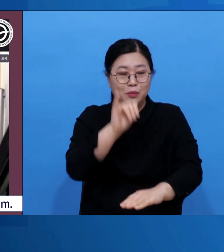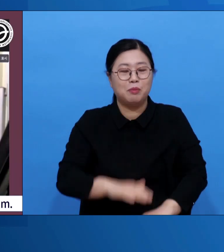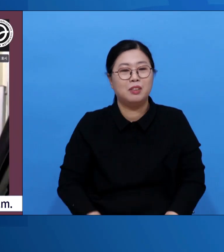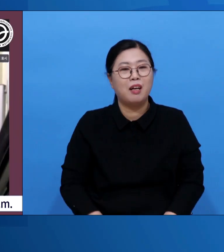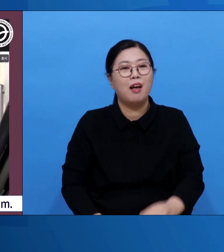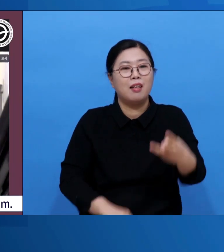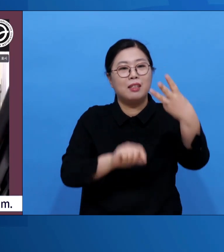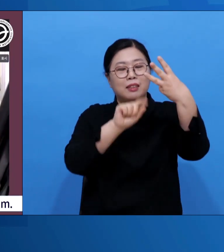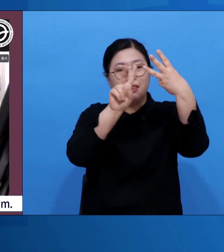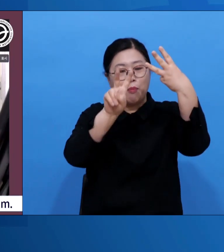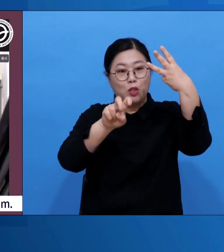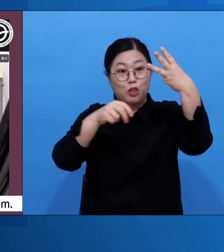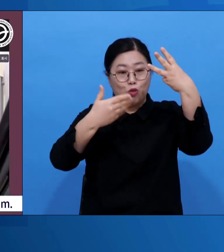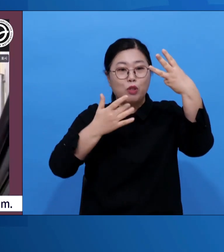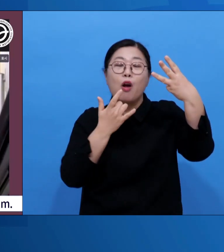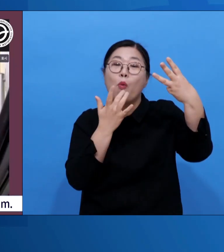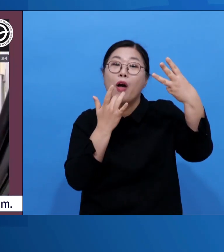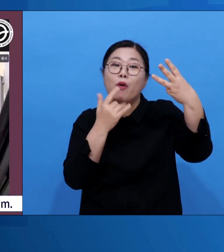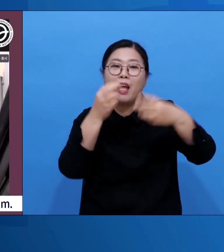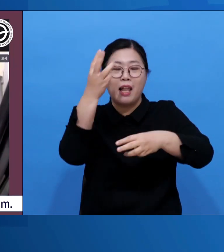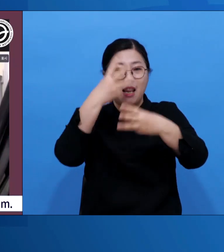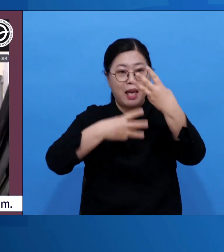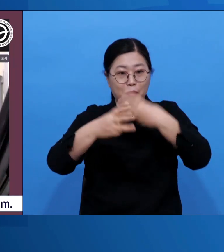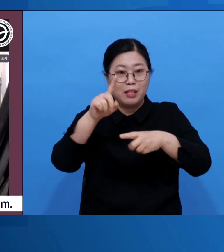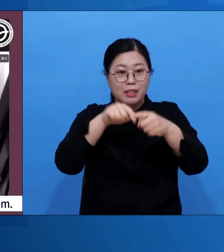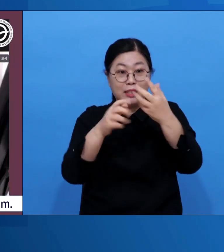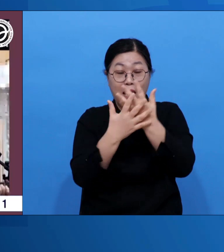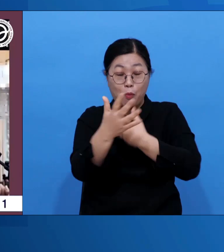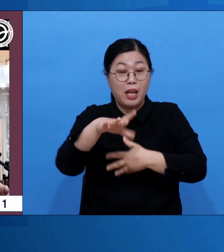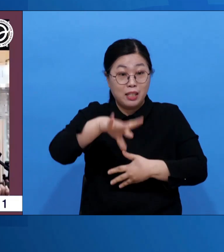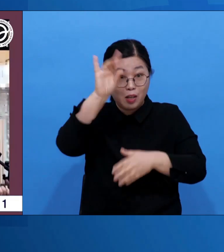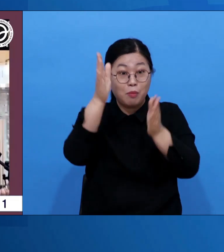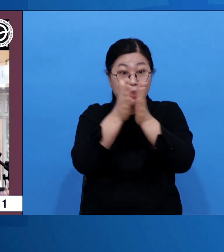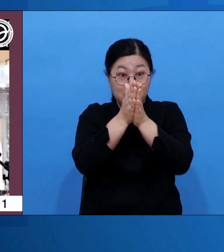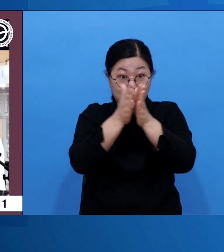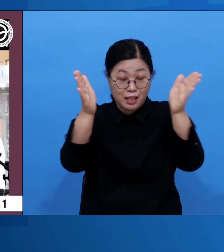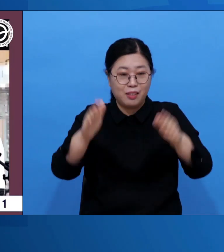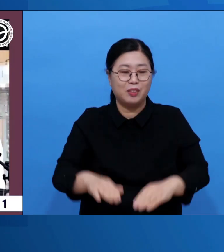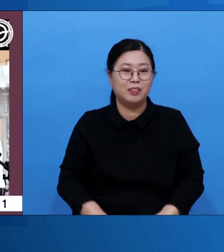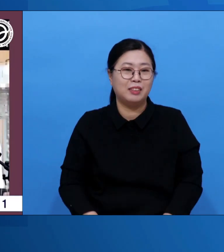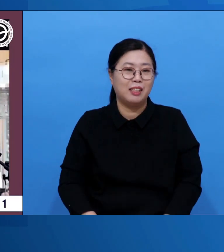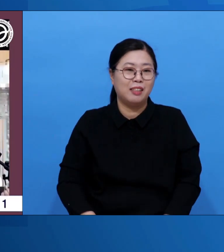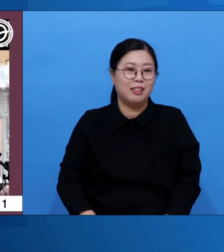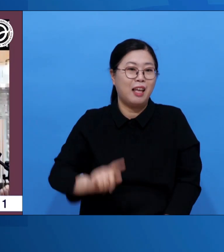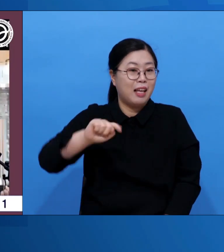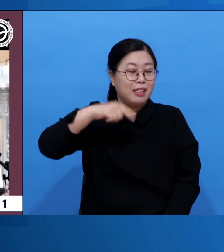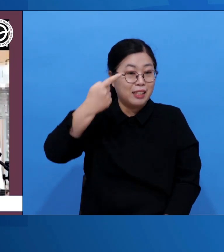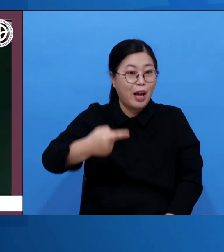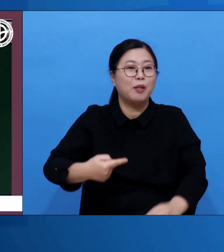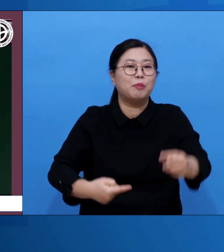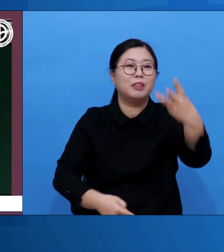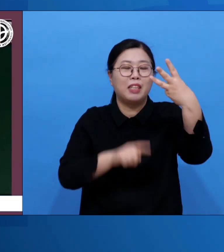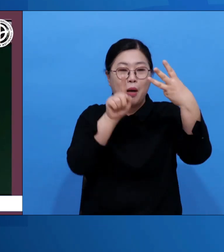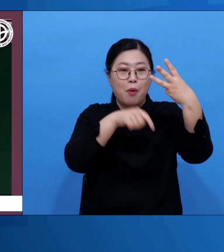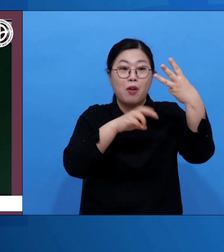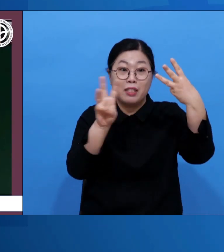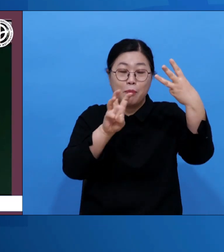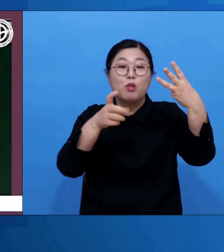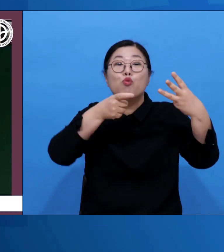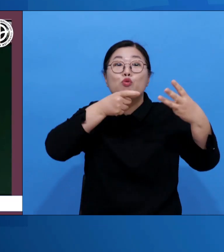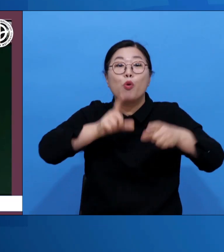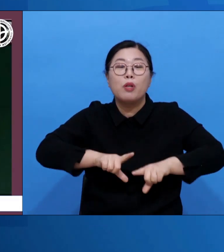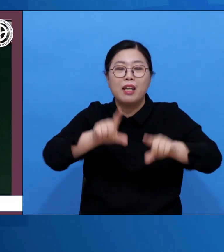10시 30분, 2강이 11시 30분에 시작되며 다음 날 리더 수련회 1강이 10시 30분, 2강이